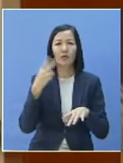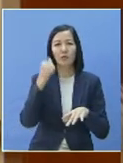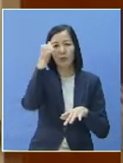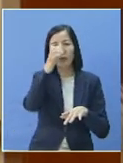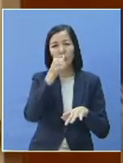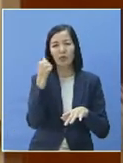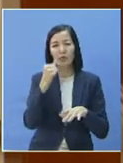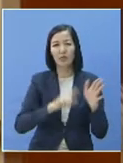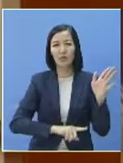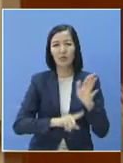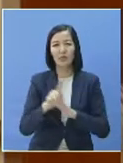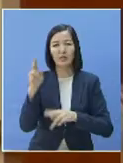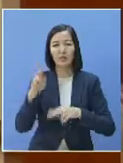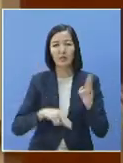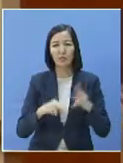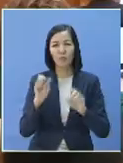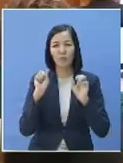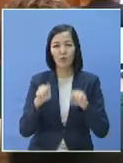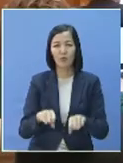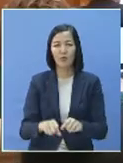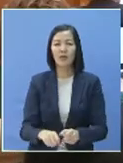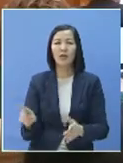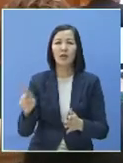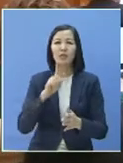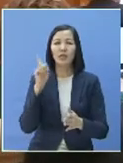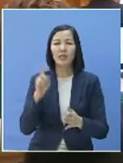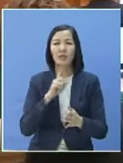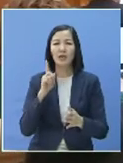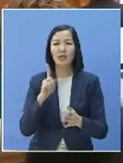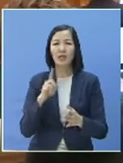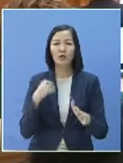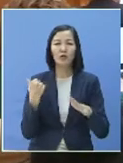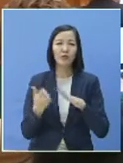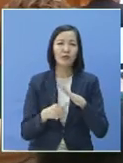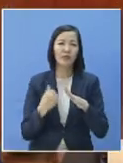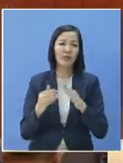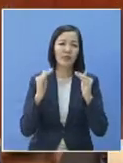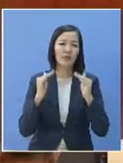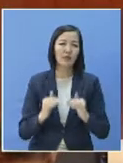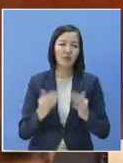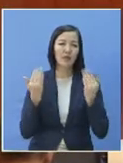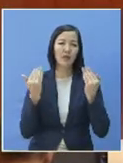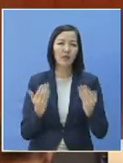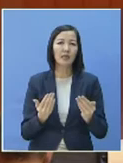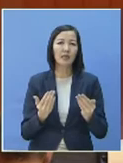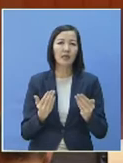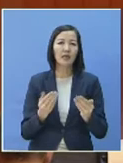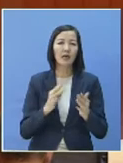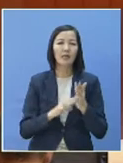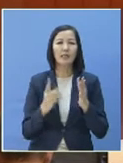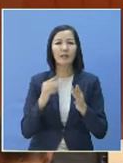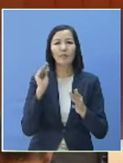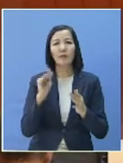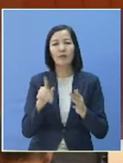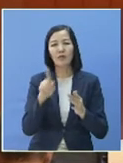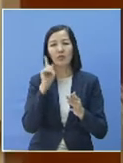бастап салу мәселесін көтеруге болады. Бұл жастар арасындағы жұмыссыздықты азайтпақ, себебі қазір елімізде 81 мың